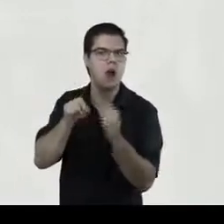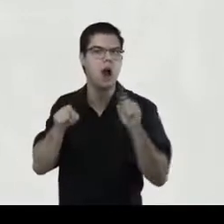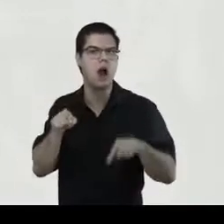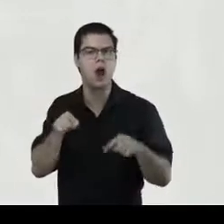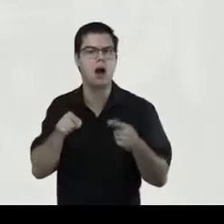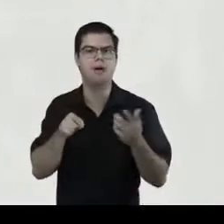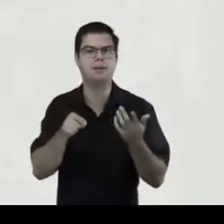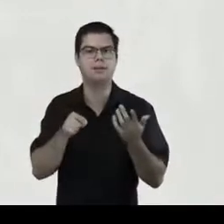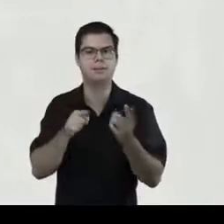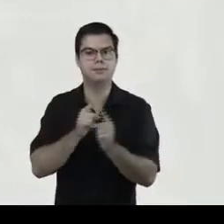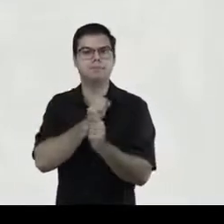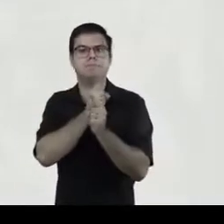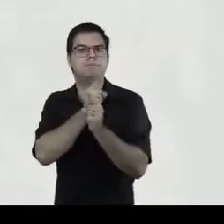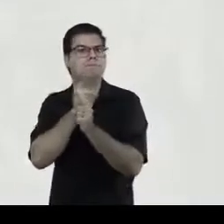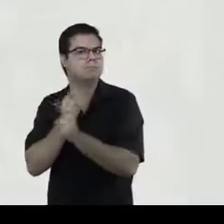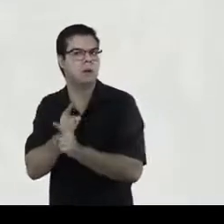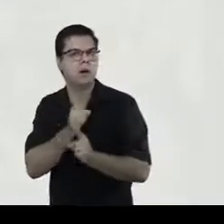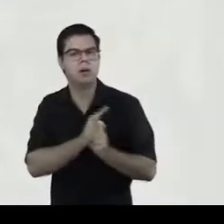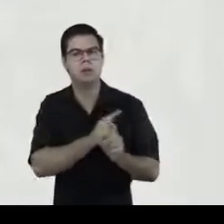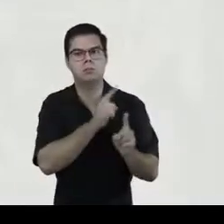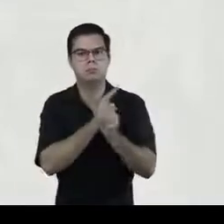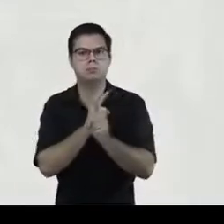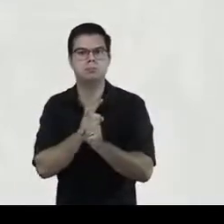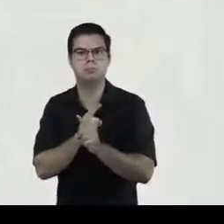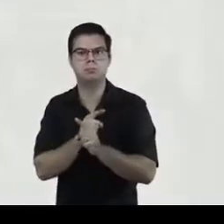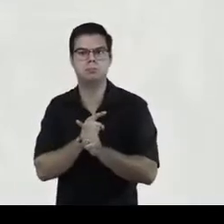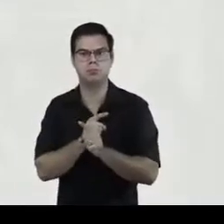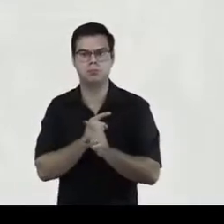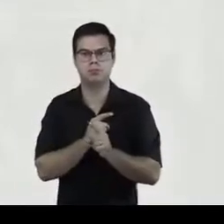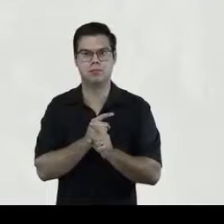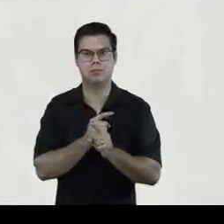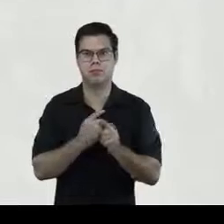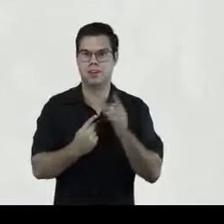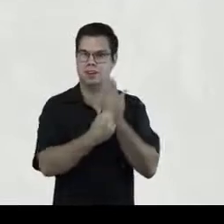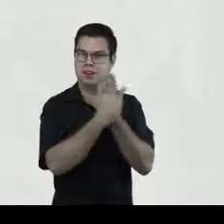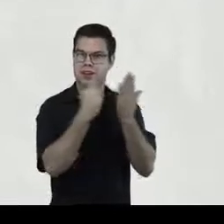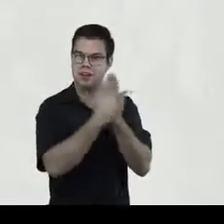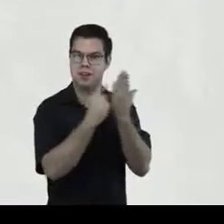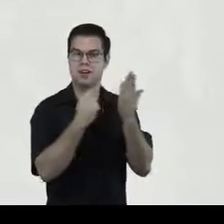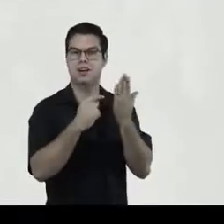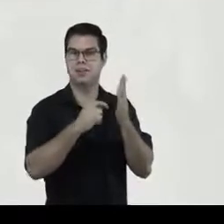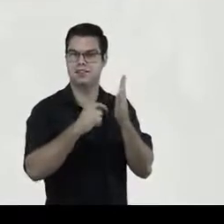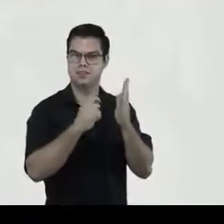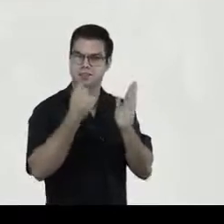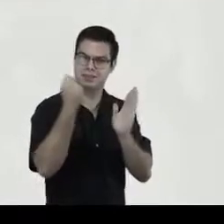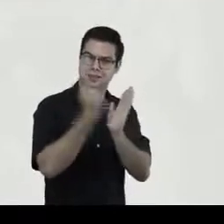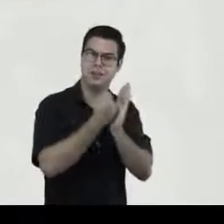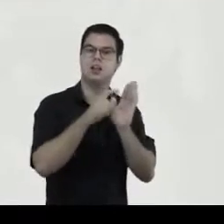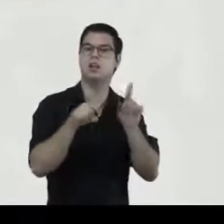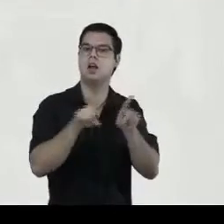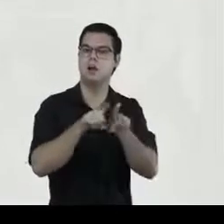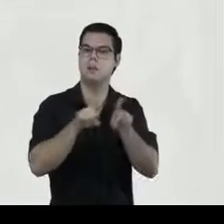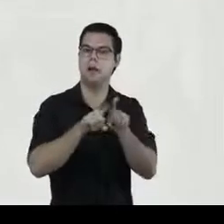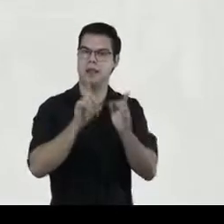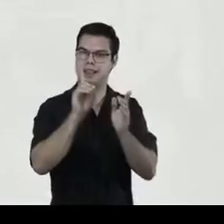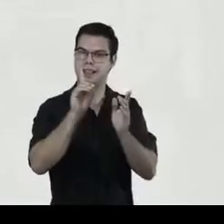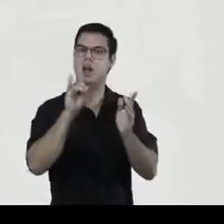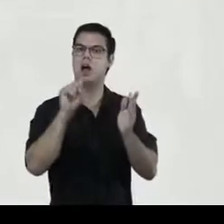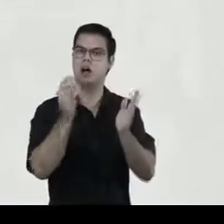nicht weiß, wann und von wem er gedruckt wurde oder bei dem man, wie